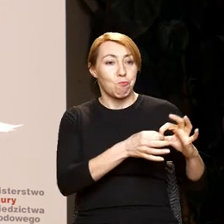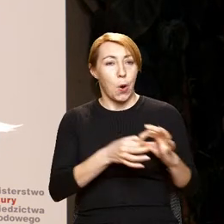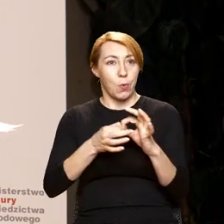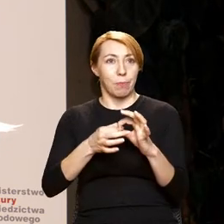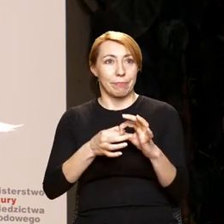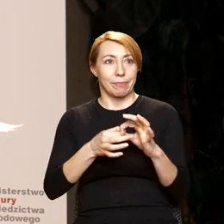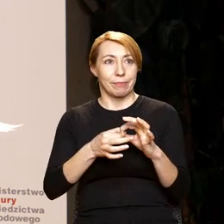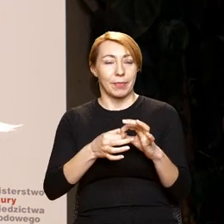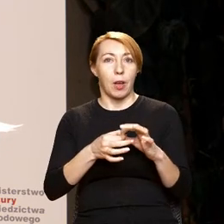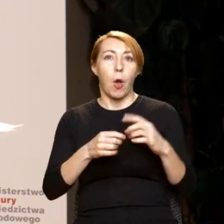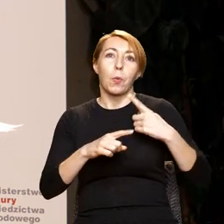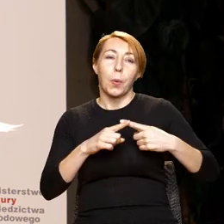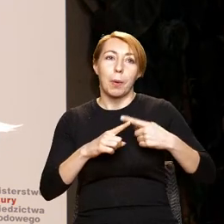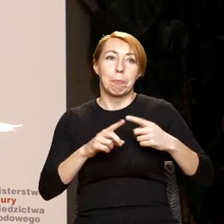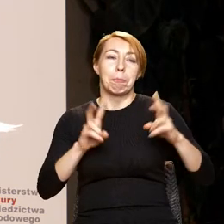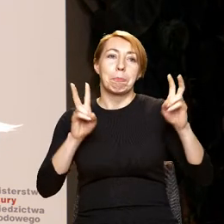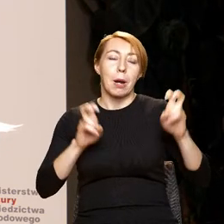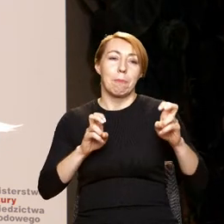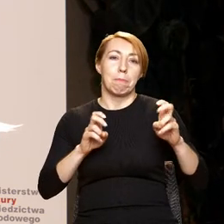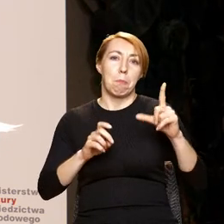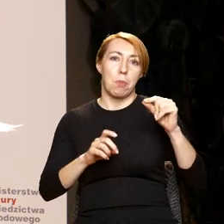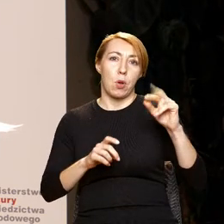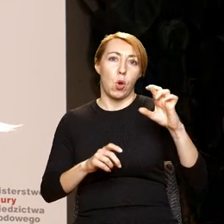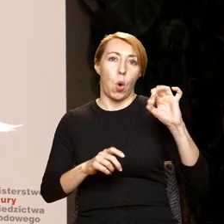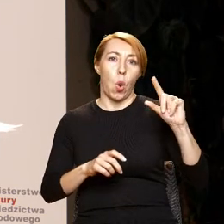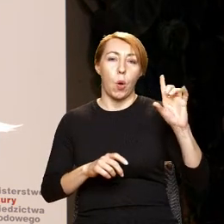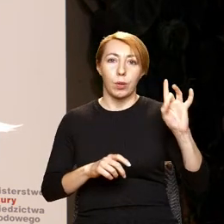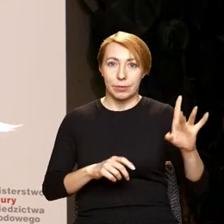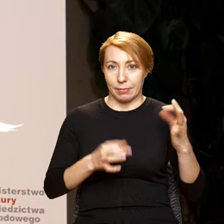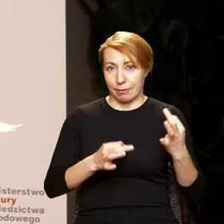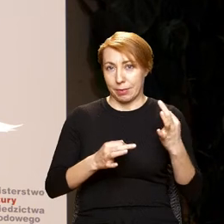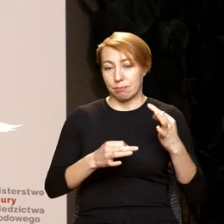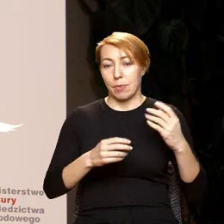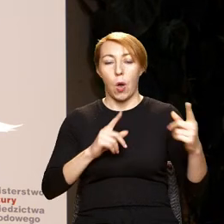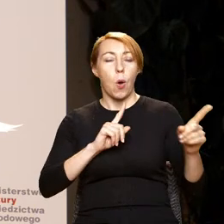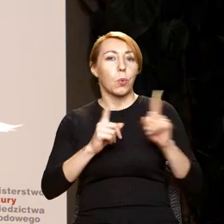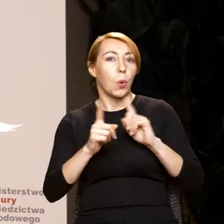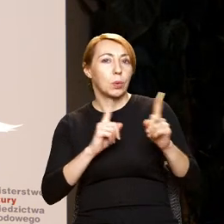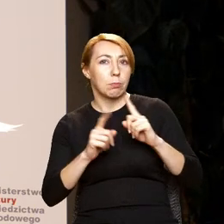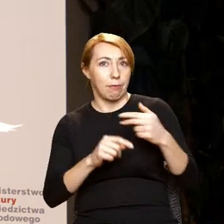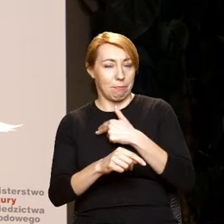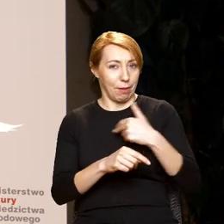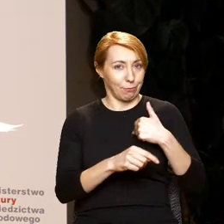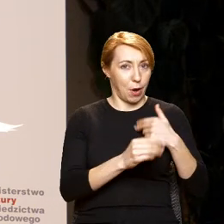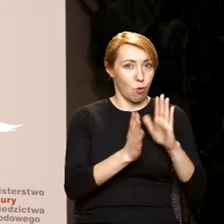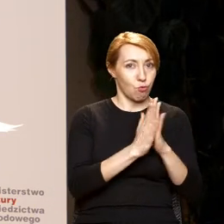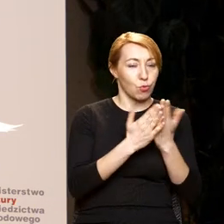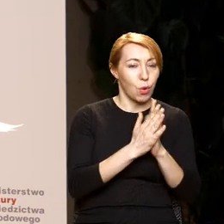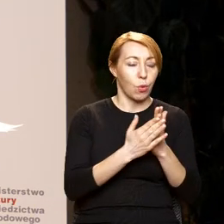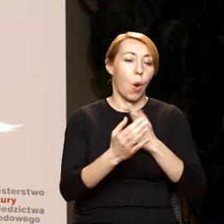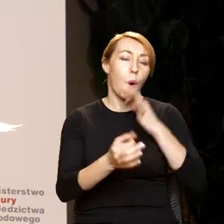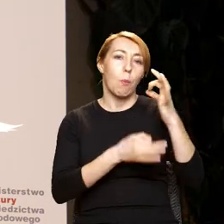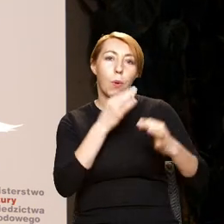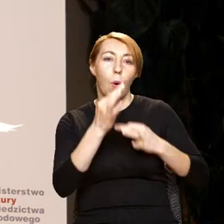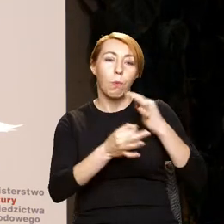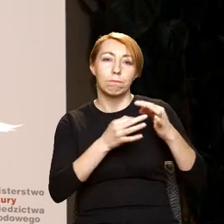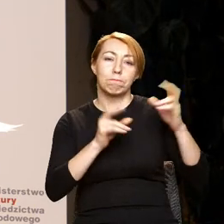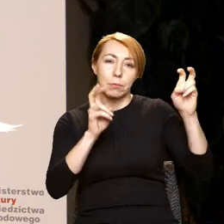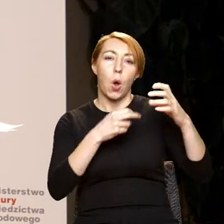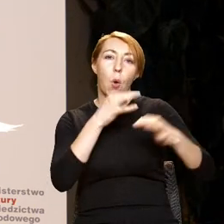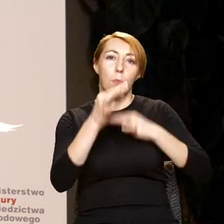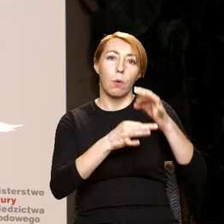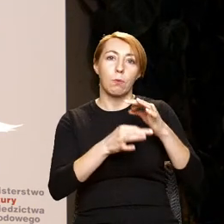jest teatralnie rzecz biorąc prolog. Potem będzie akt pierwszy i rozmowa o naszej książce, opowieść o Bronisławie